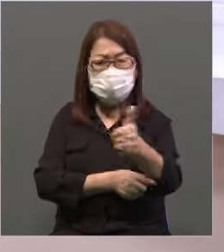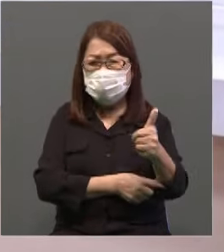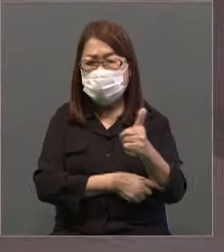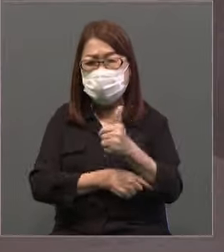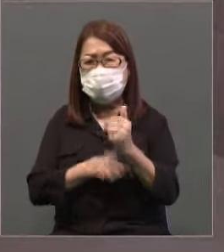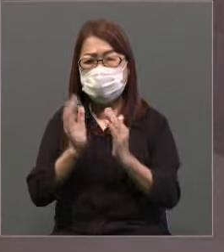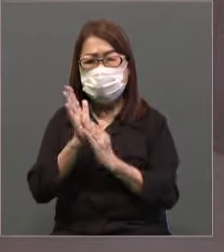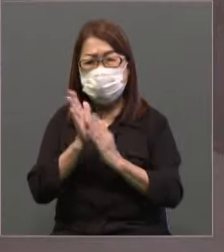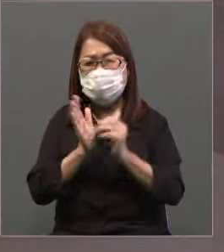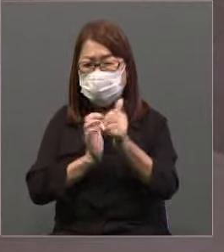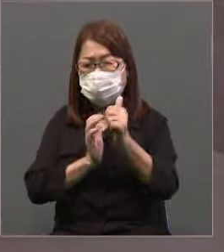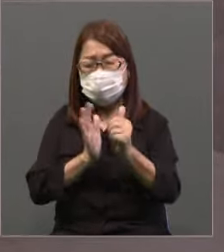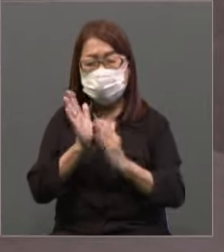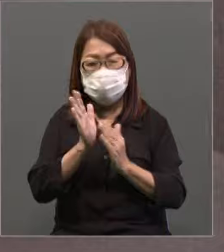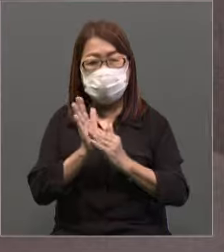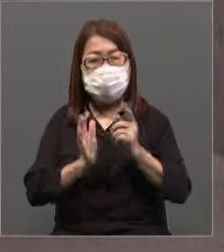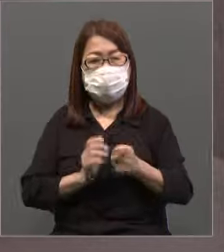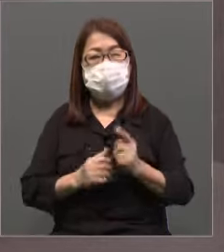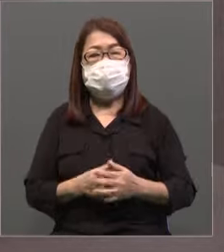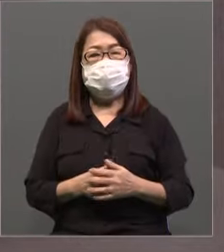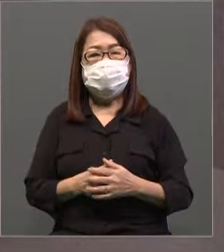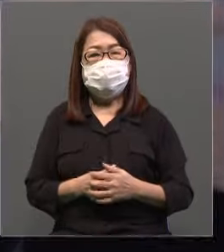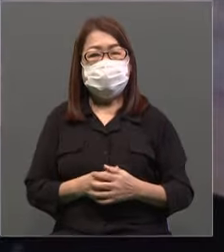มือและยกนิ้วให้ว่าเยี่ยมจริงๆครับ